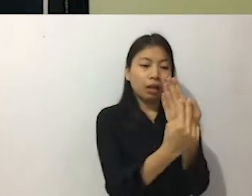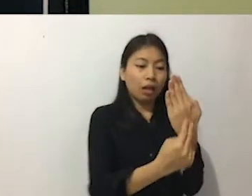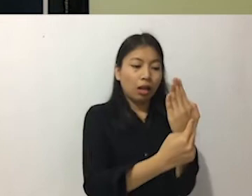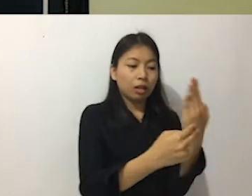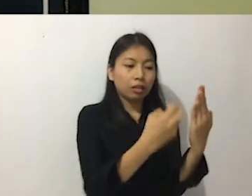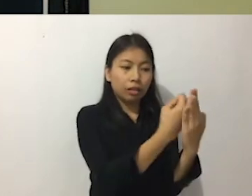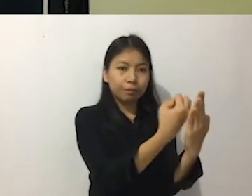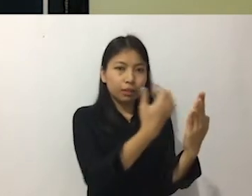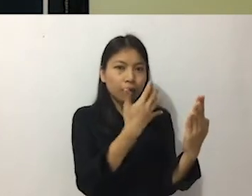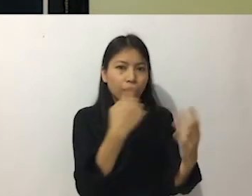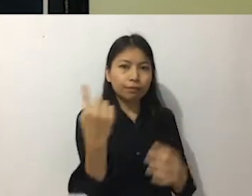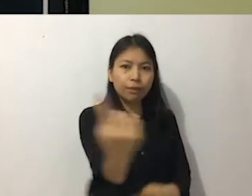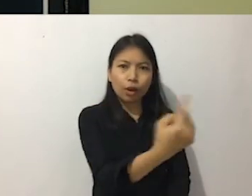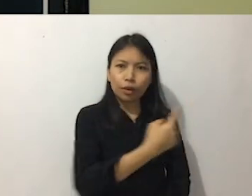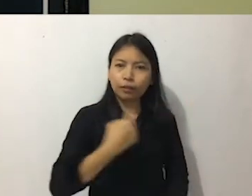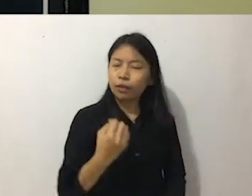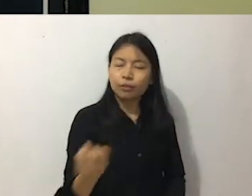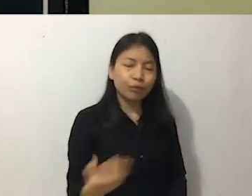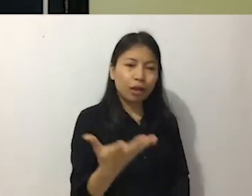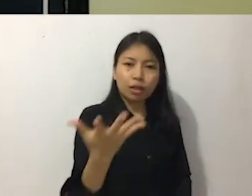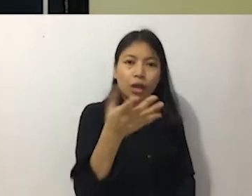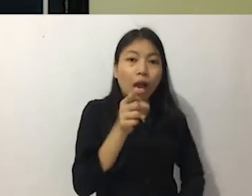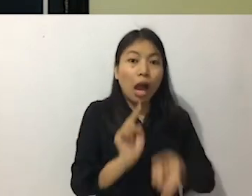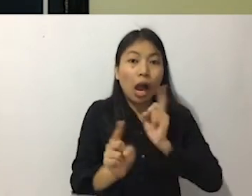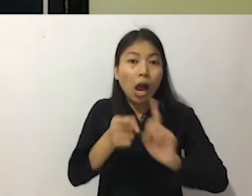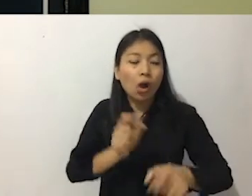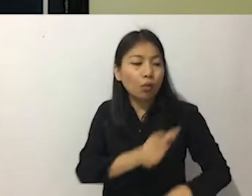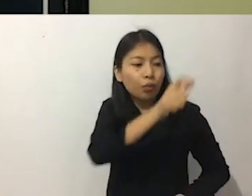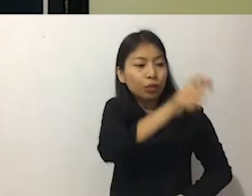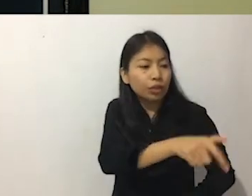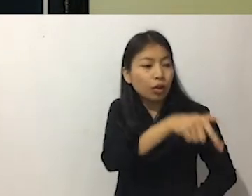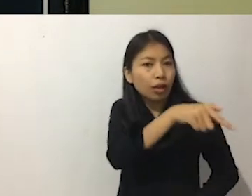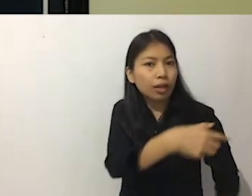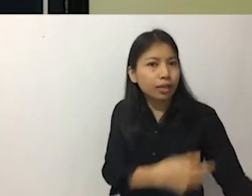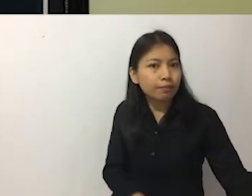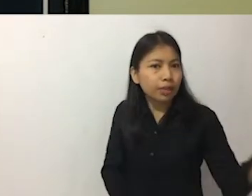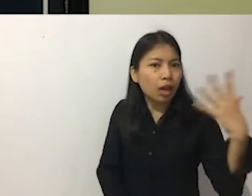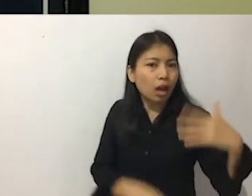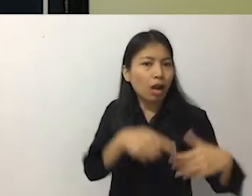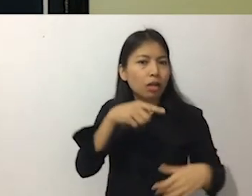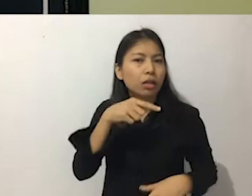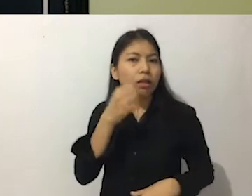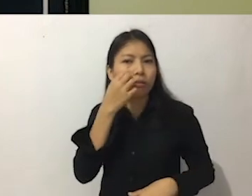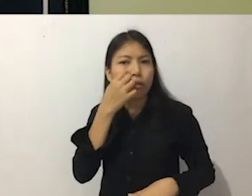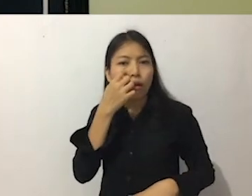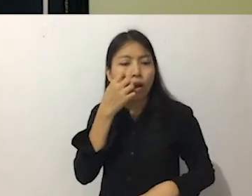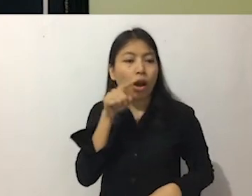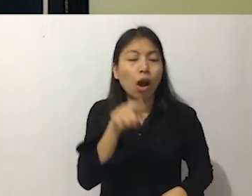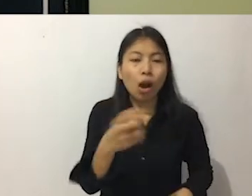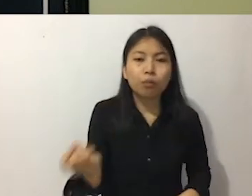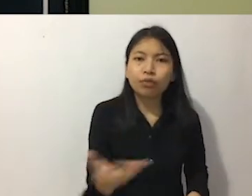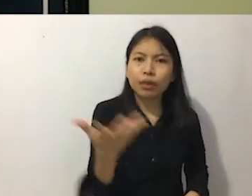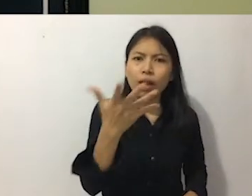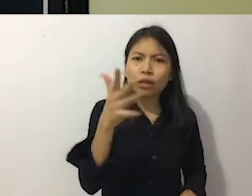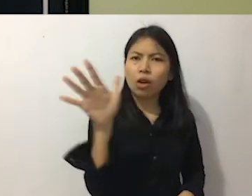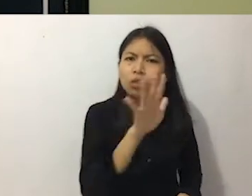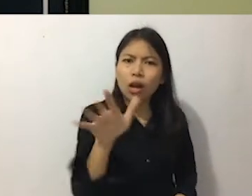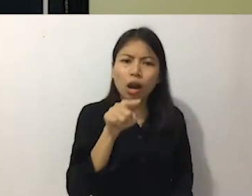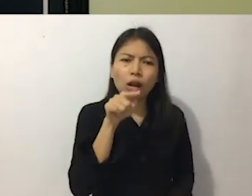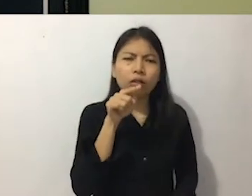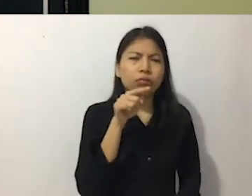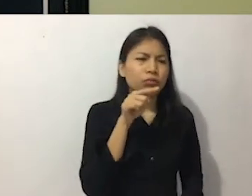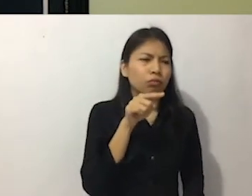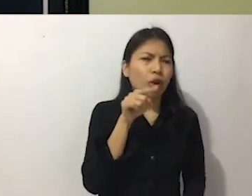Sehingga jika ada orang bilang kamu tidak berharga, kamu tidak baik, kamu bodoh, dan lain